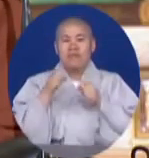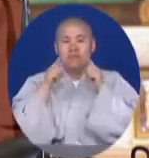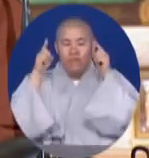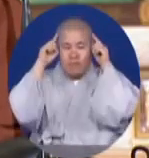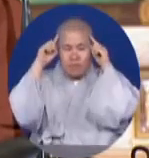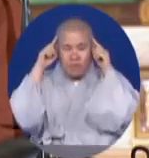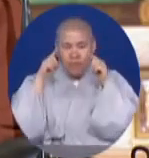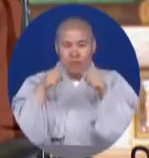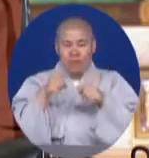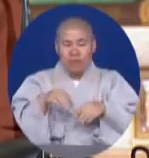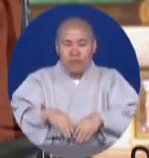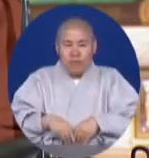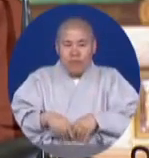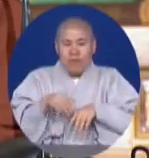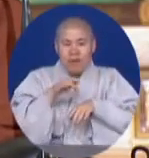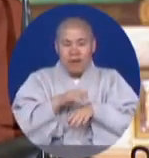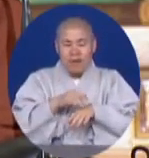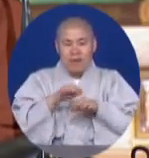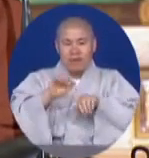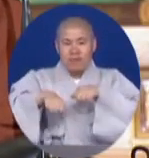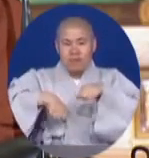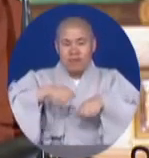지옥아기 축생 그 고통이죠.